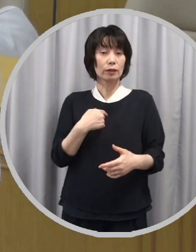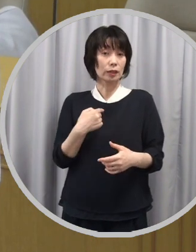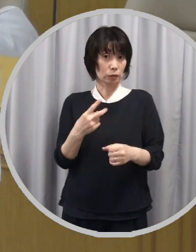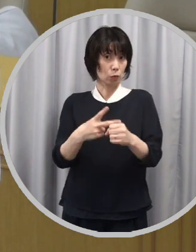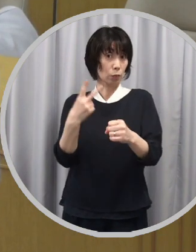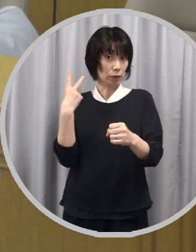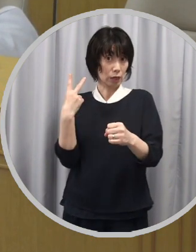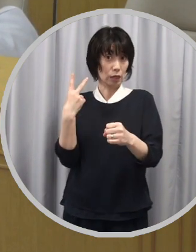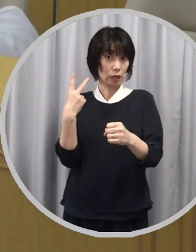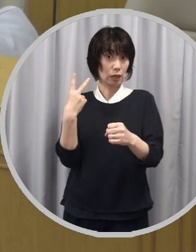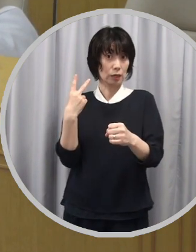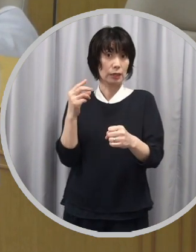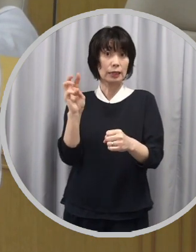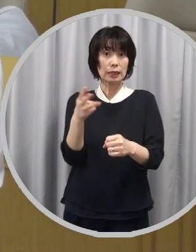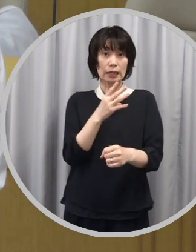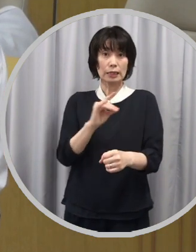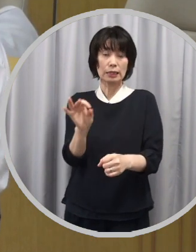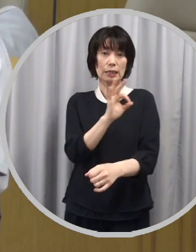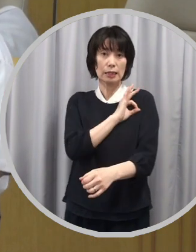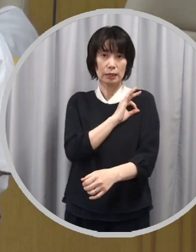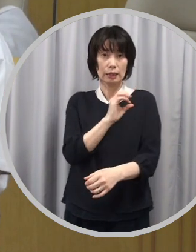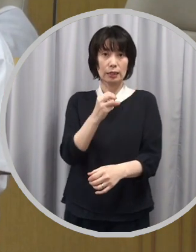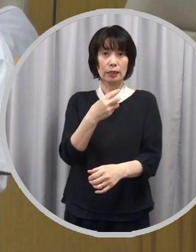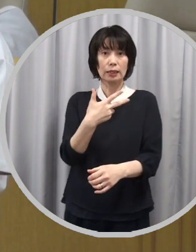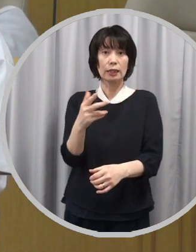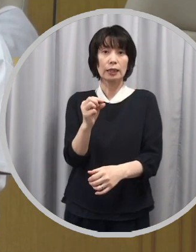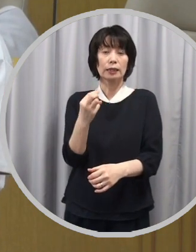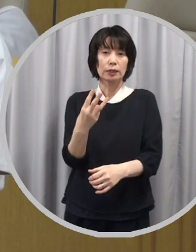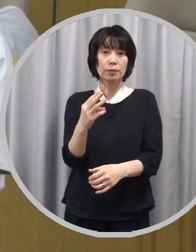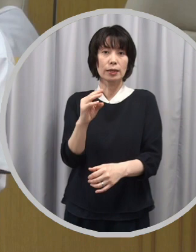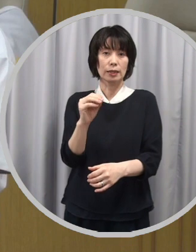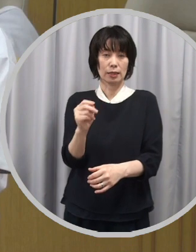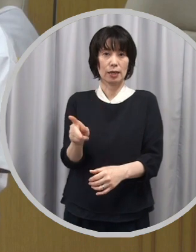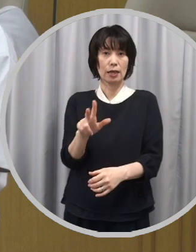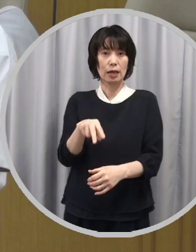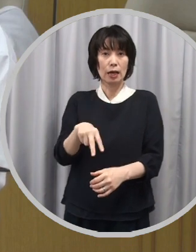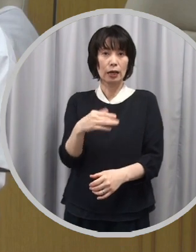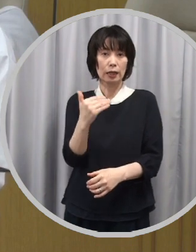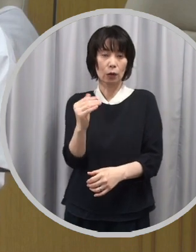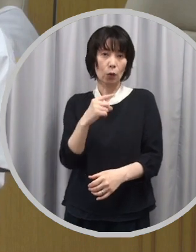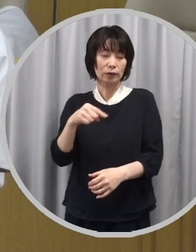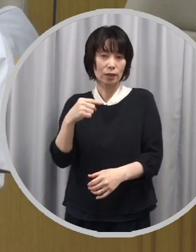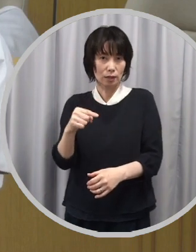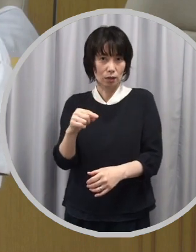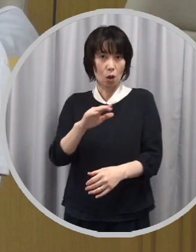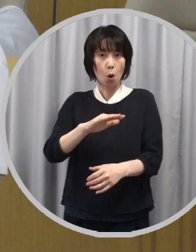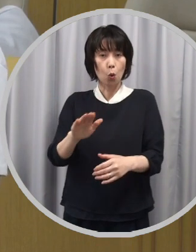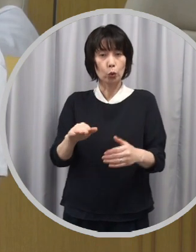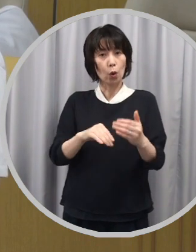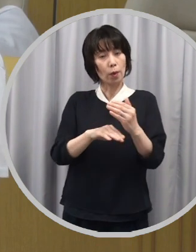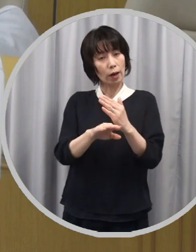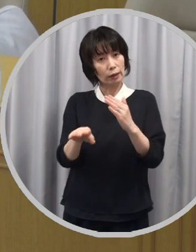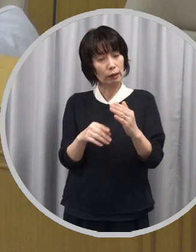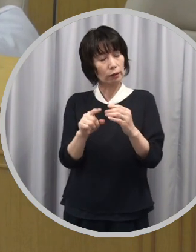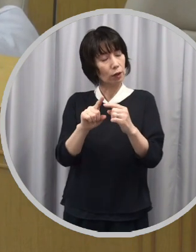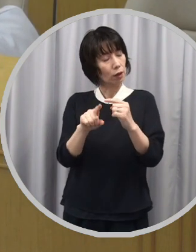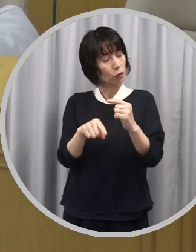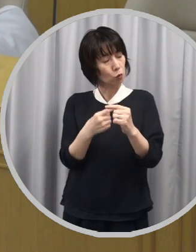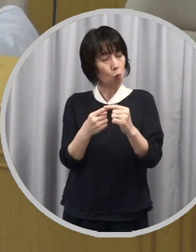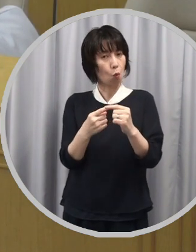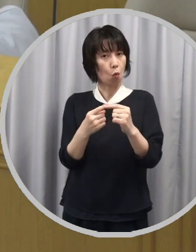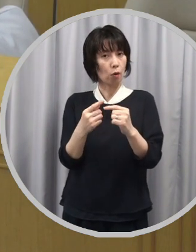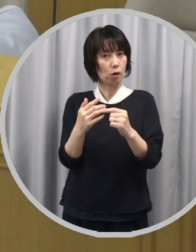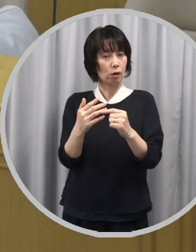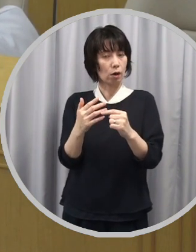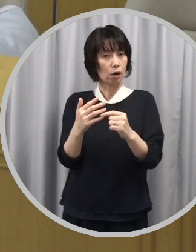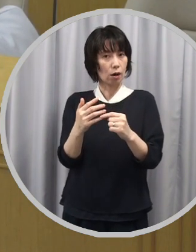年参議院議員の自見花子先生の子ども家庭庁の政務官を